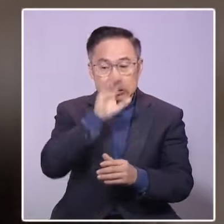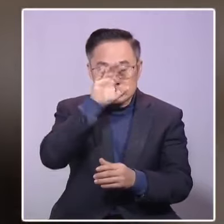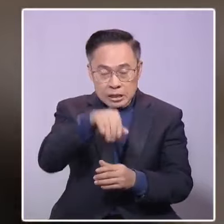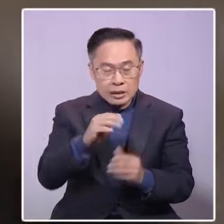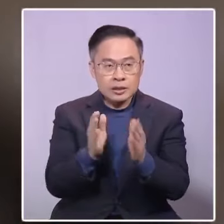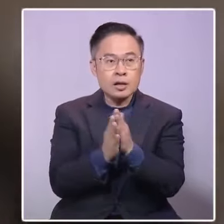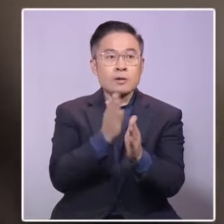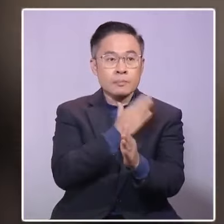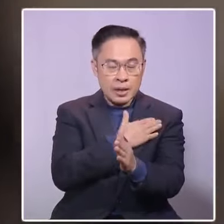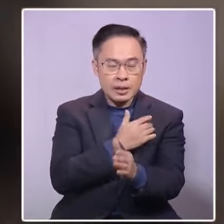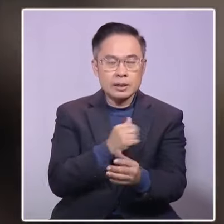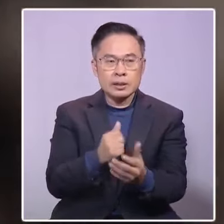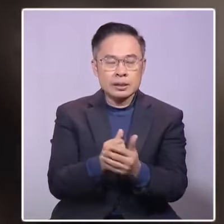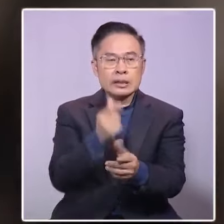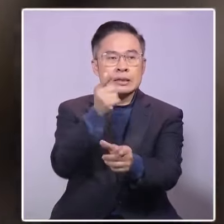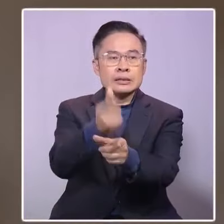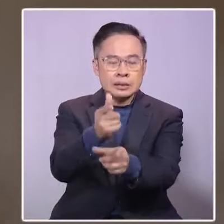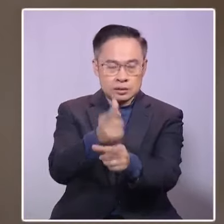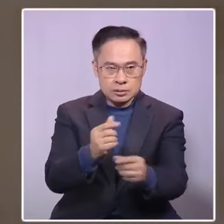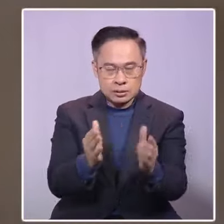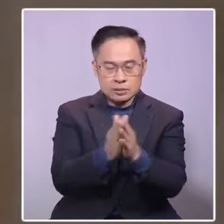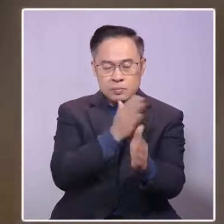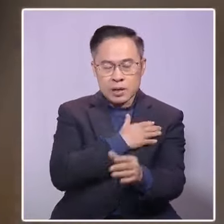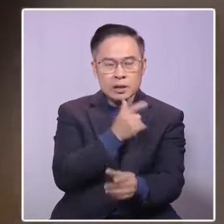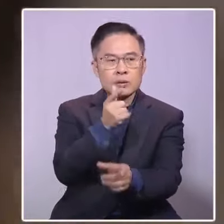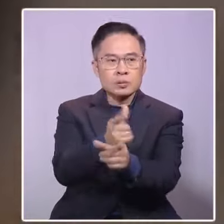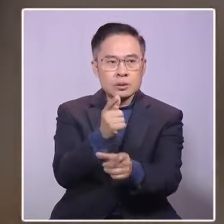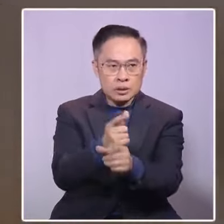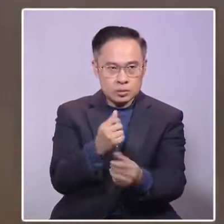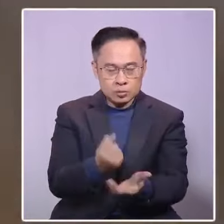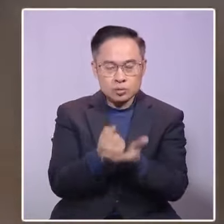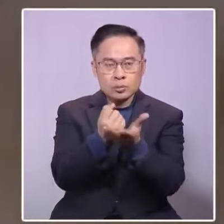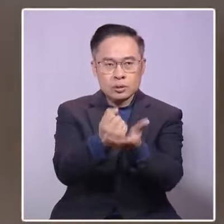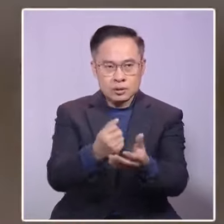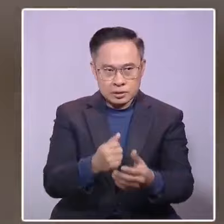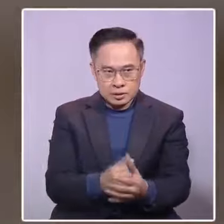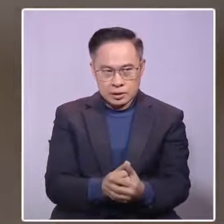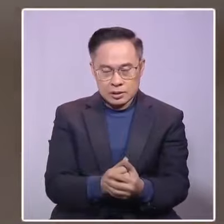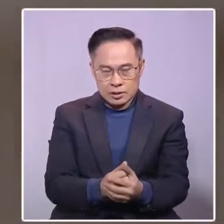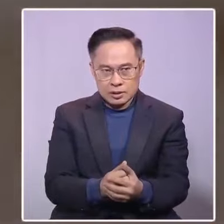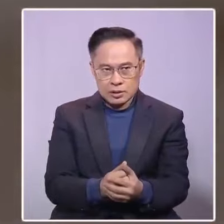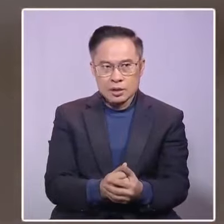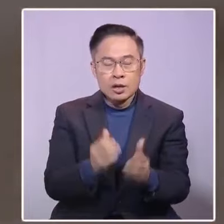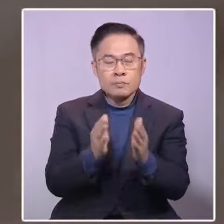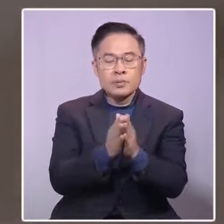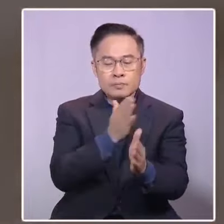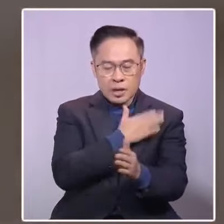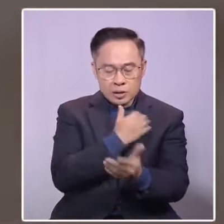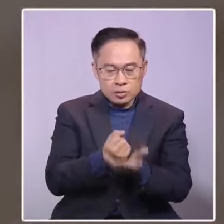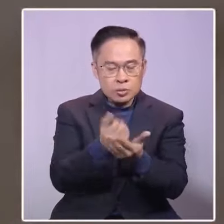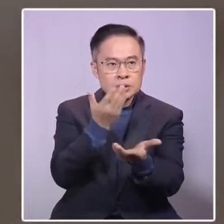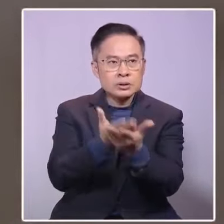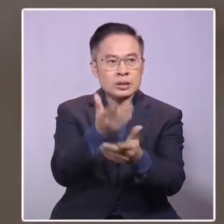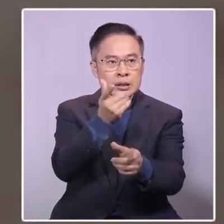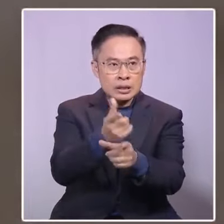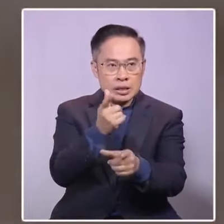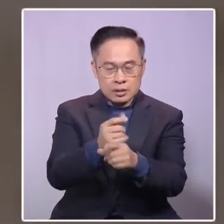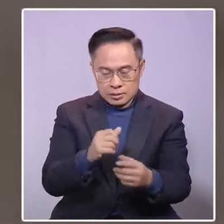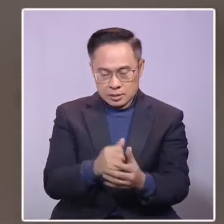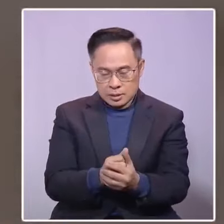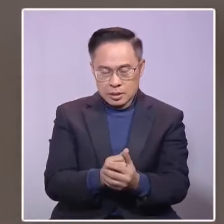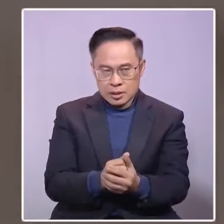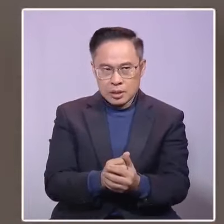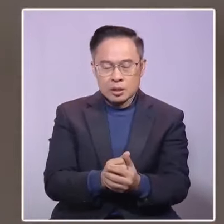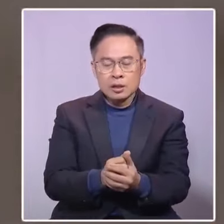ของวัดเจดีหลวงวรวิหารที่อำเภอเมืองจังหวัดเชียงใหม่เนี่ยท่านไถ่ชีวิตซื้อมาเลี้ยงแล้วก็ไปจ้างควานช้าง